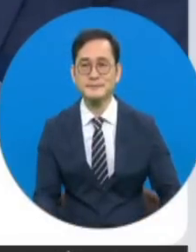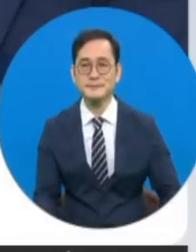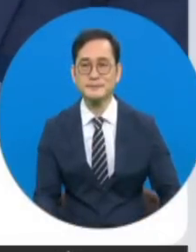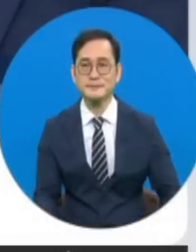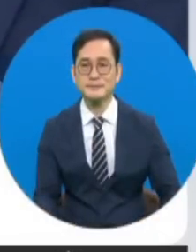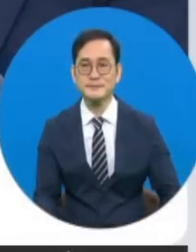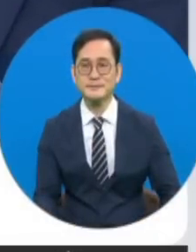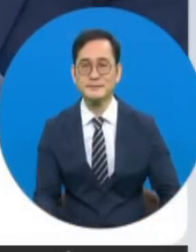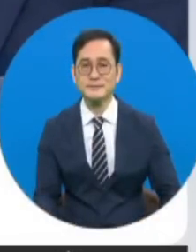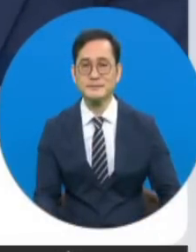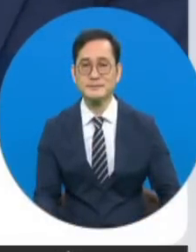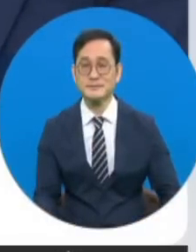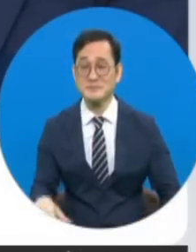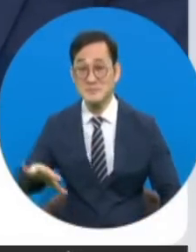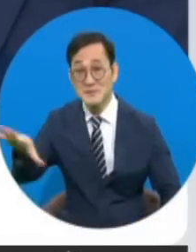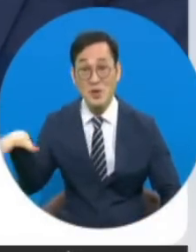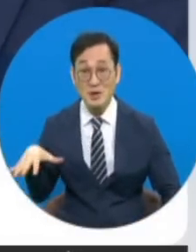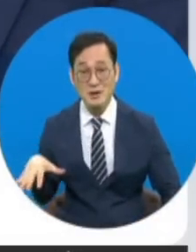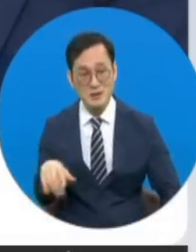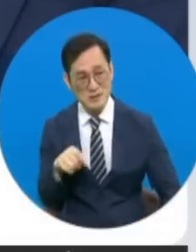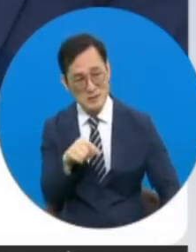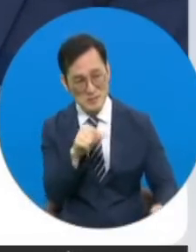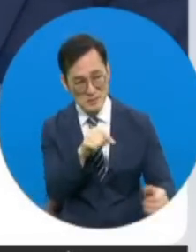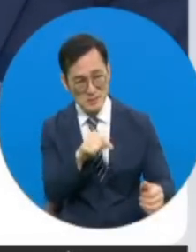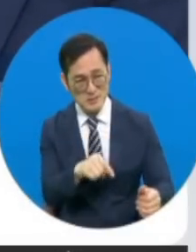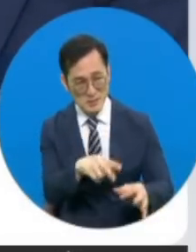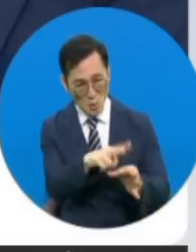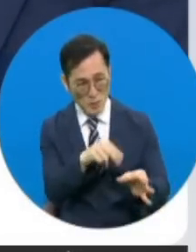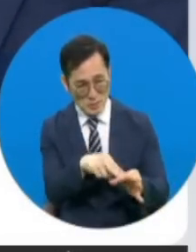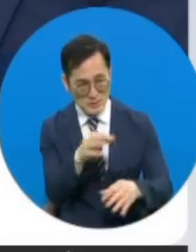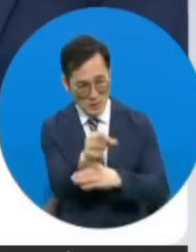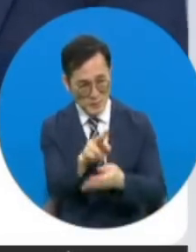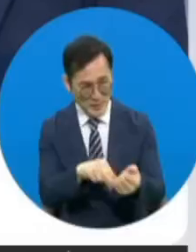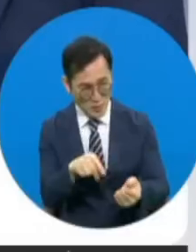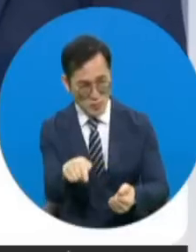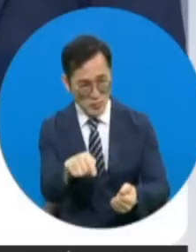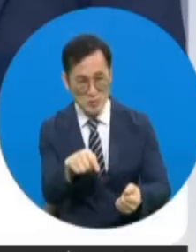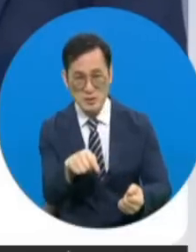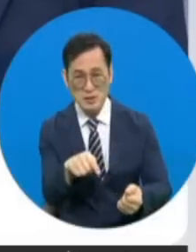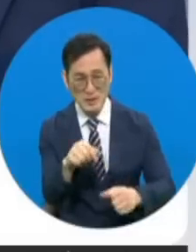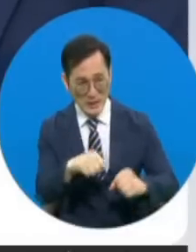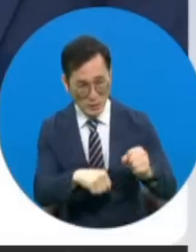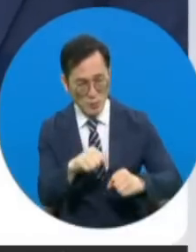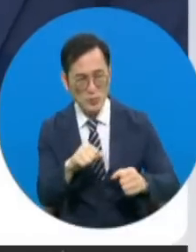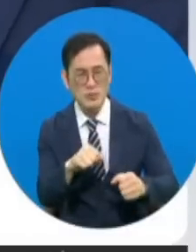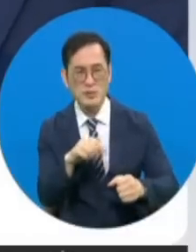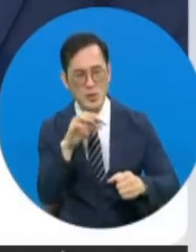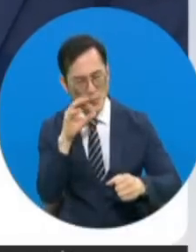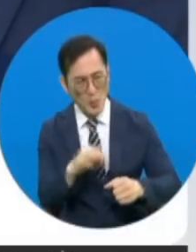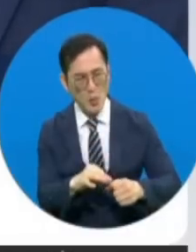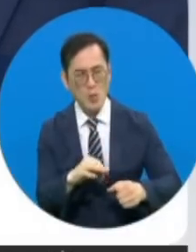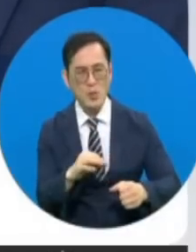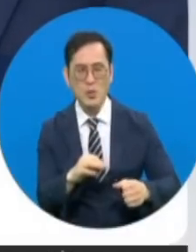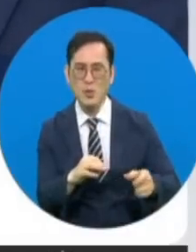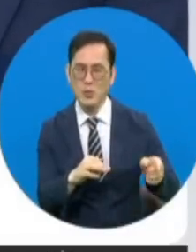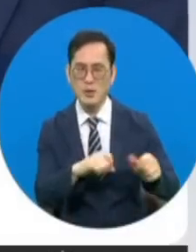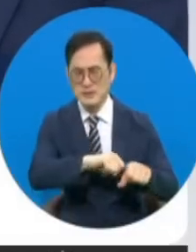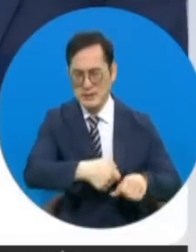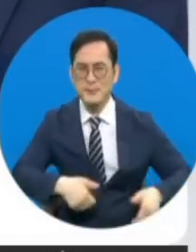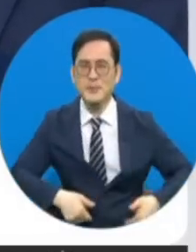비용호 하시는 분들께서는 그냥이 상황 자체만으로도 김남국원은 징계가 필요하다고 주장을 하시기 때문에이 부분은 어디가